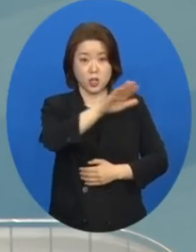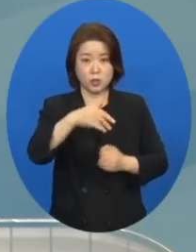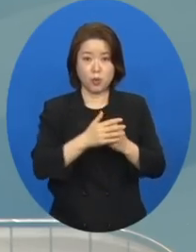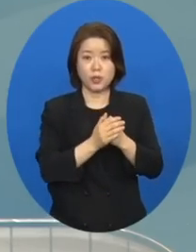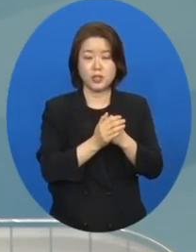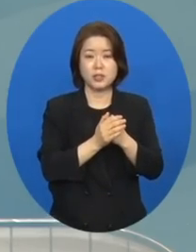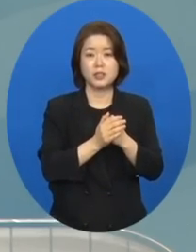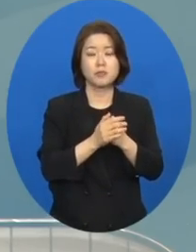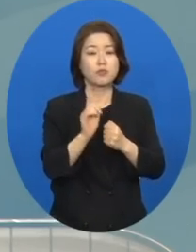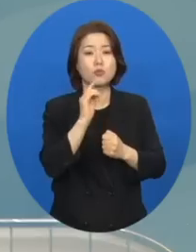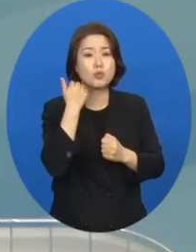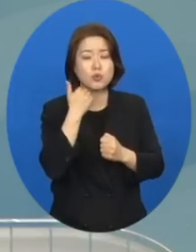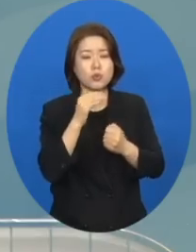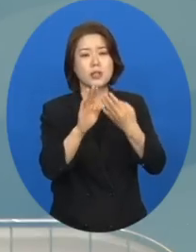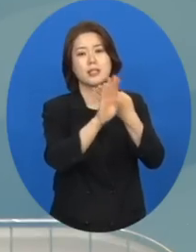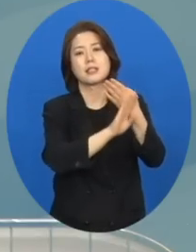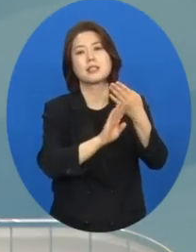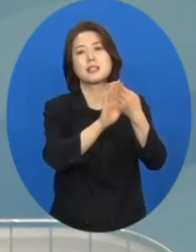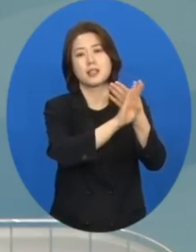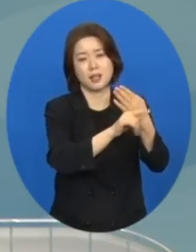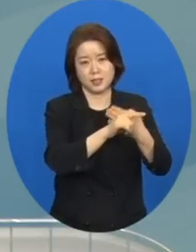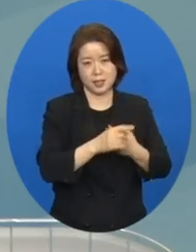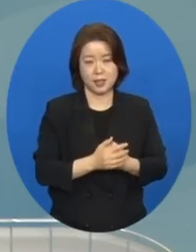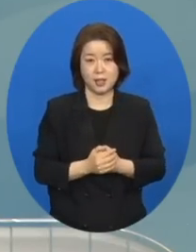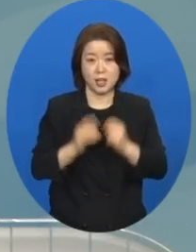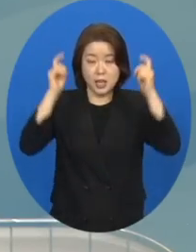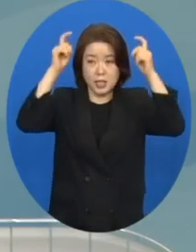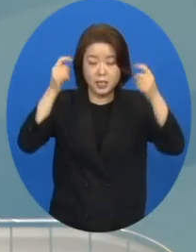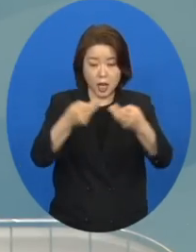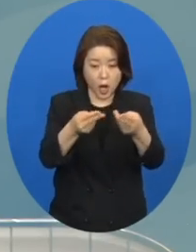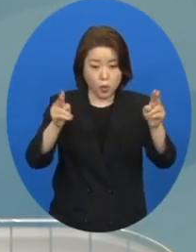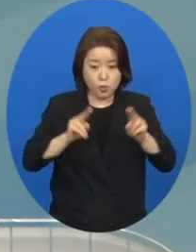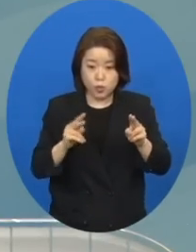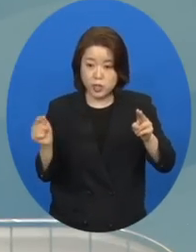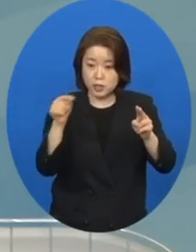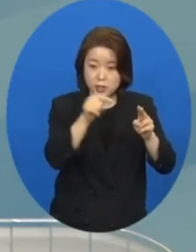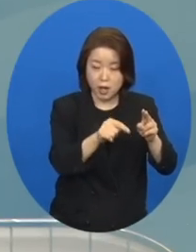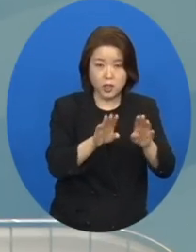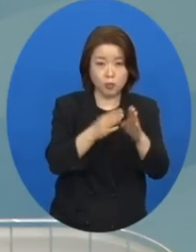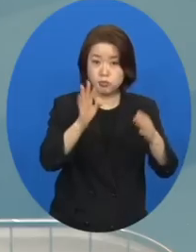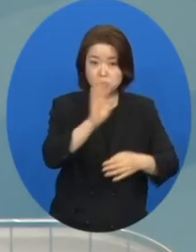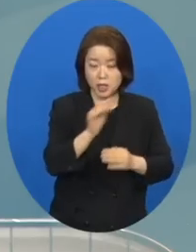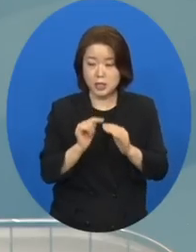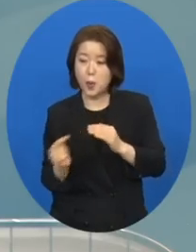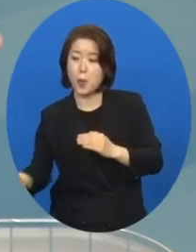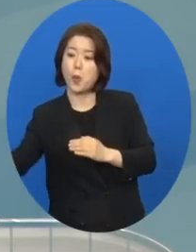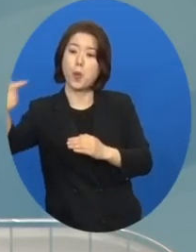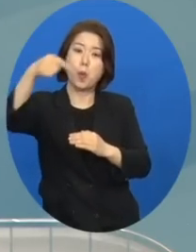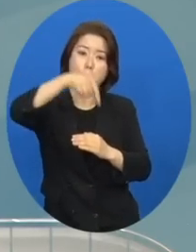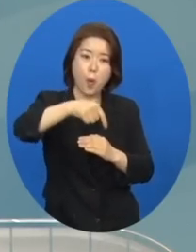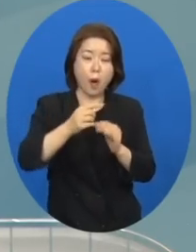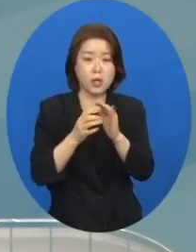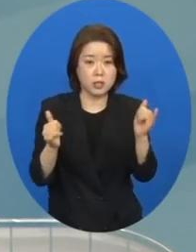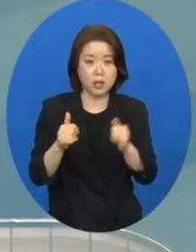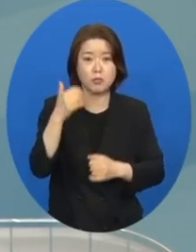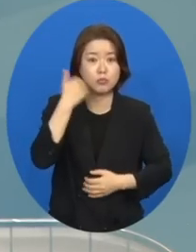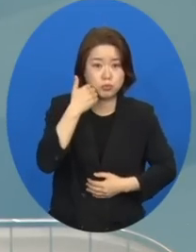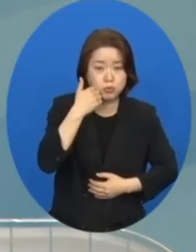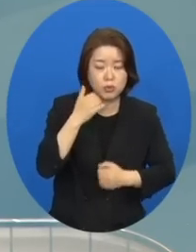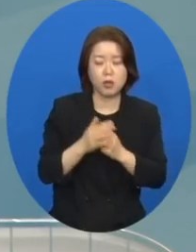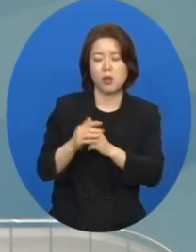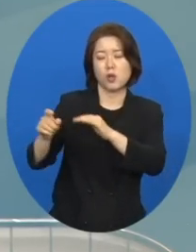바리새인들이 향해서 말하는 겁니다 양 우리에 들어갈 때에 문으로 들어가지 않고 다른 대로 넘어 들어가는 사람은